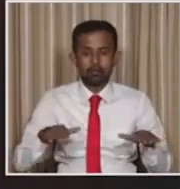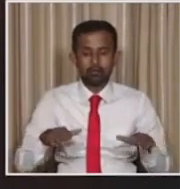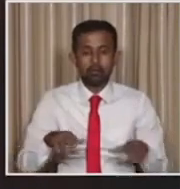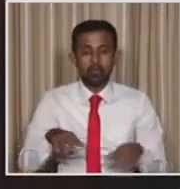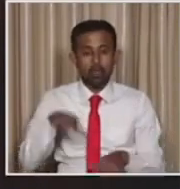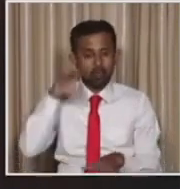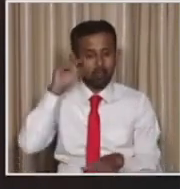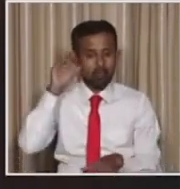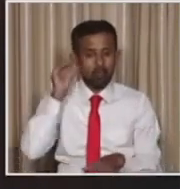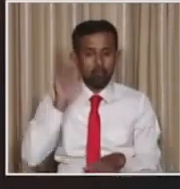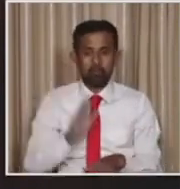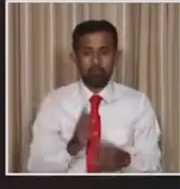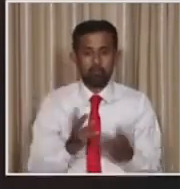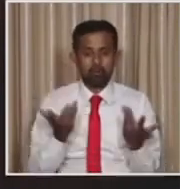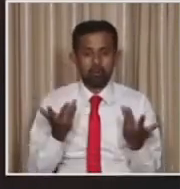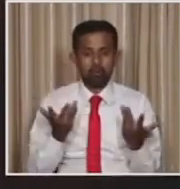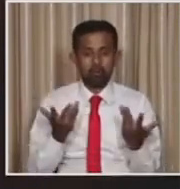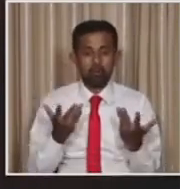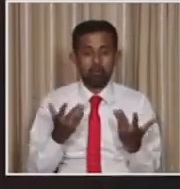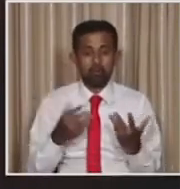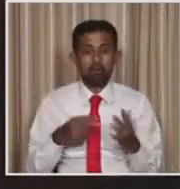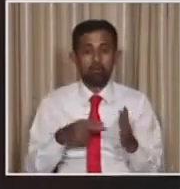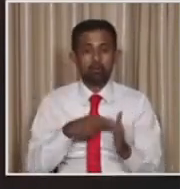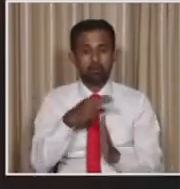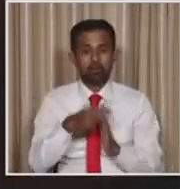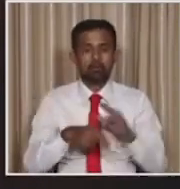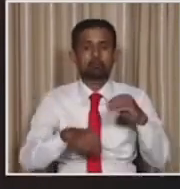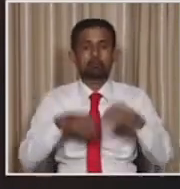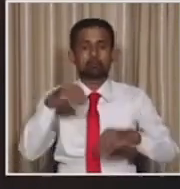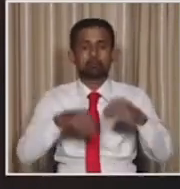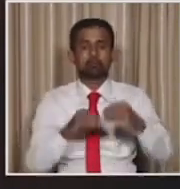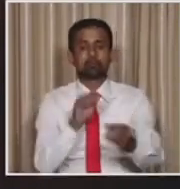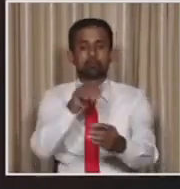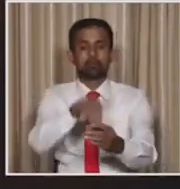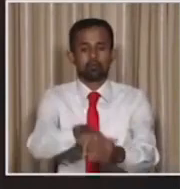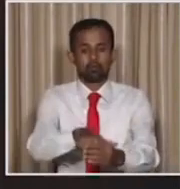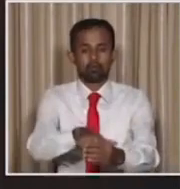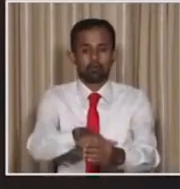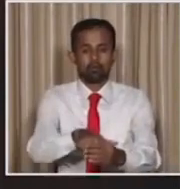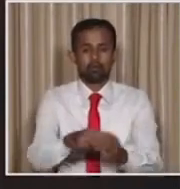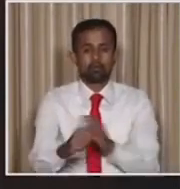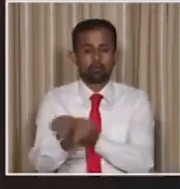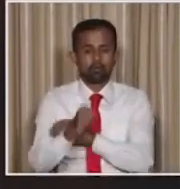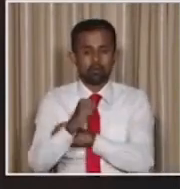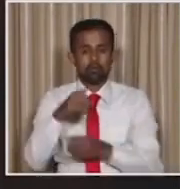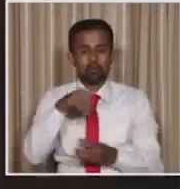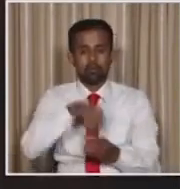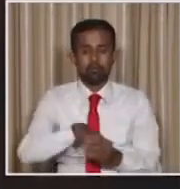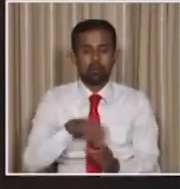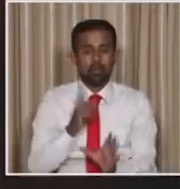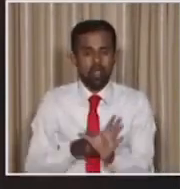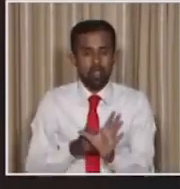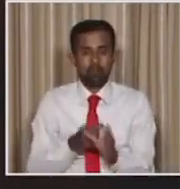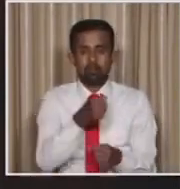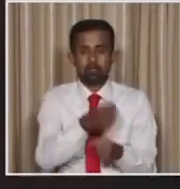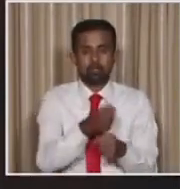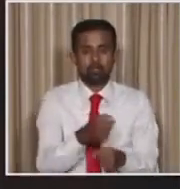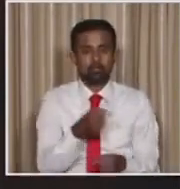ඉගෙන ගන්නවා වෙනුවට ජාතික දේශපාලනයේ නිරත වෙලා ඉන්නේ. බලයට පත් වෙන හැම